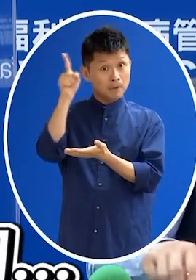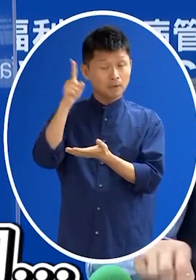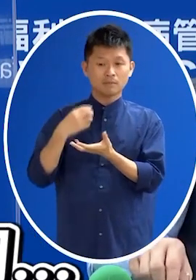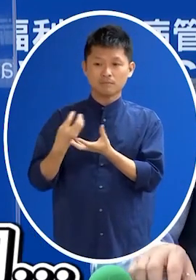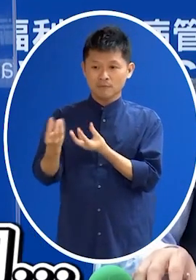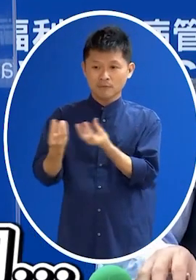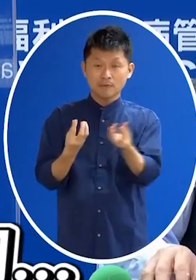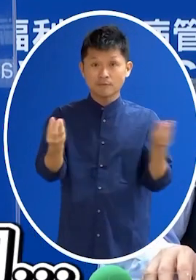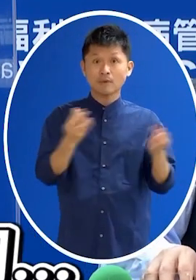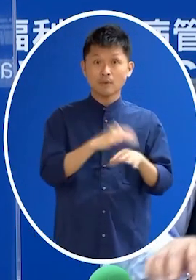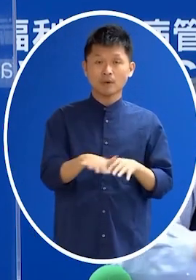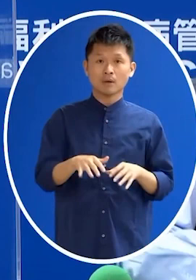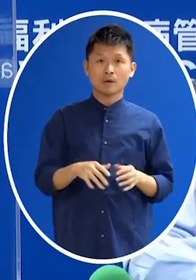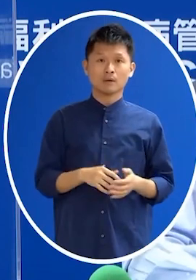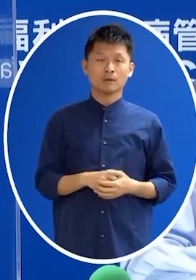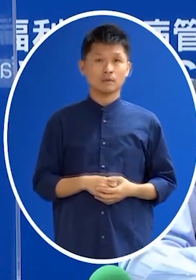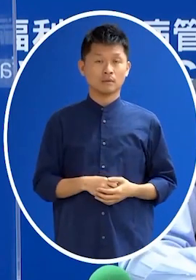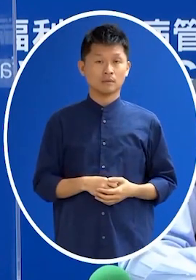先前指挥中心曾经说明，